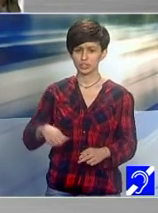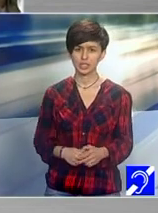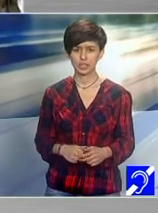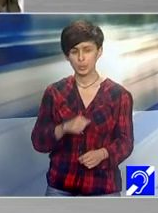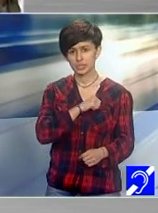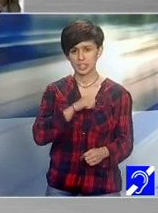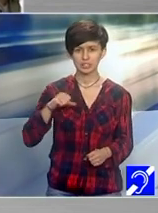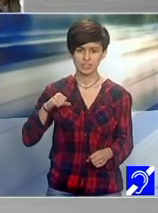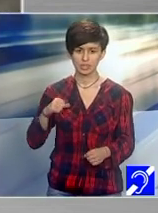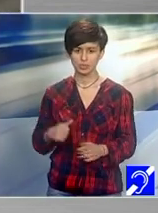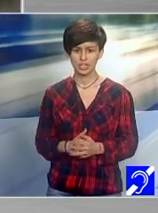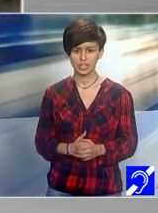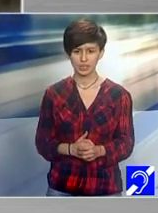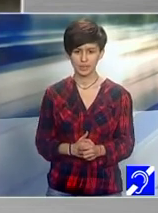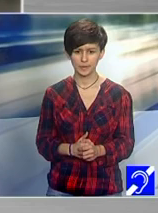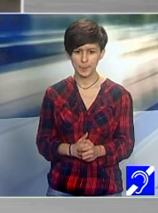printre singurele